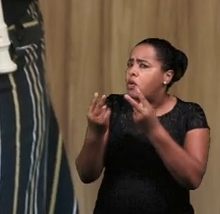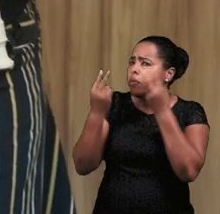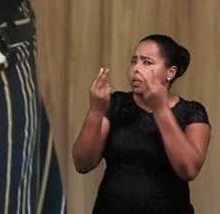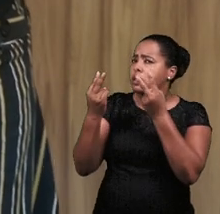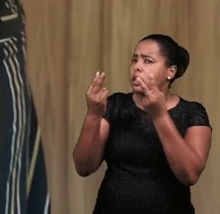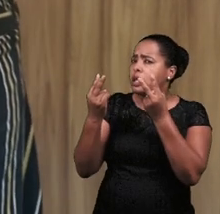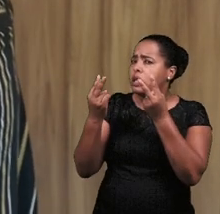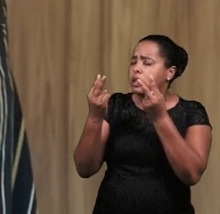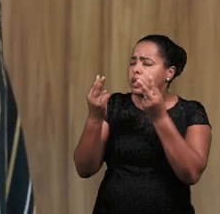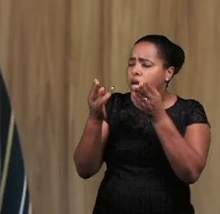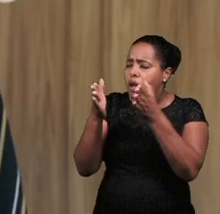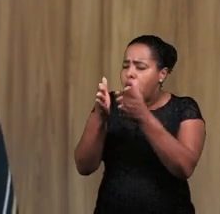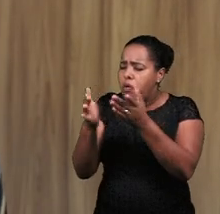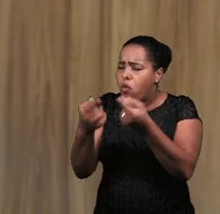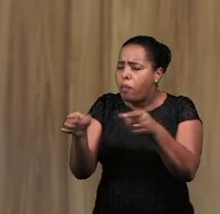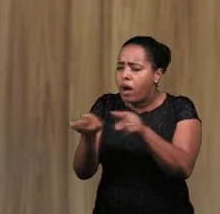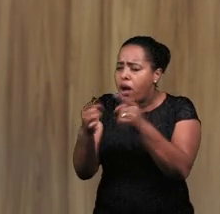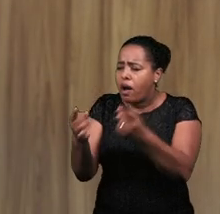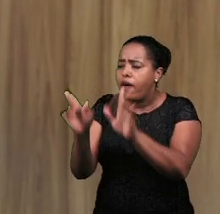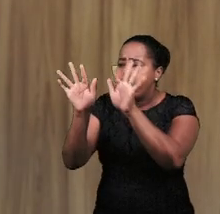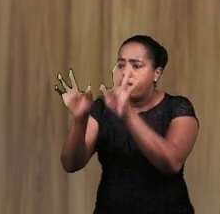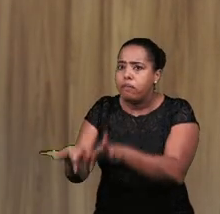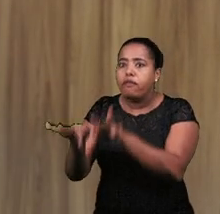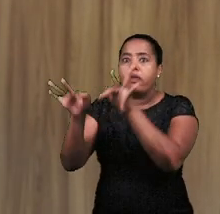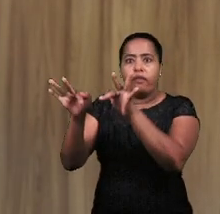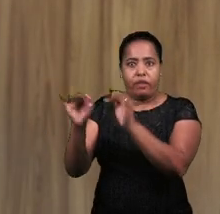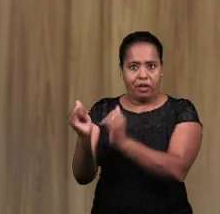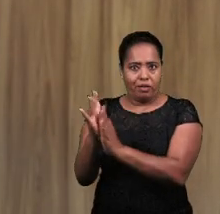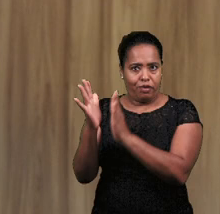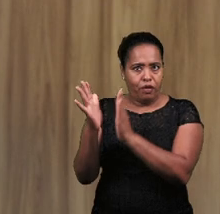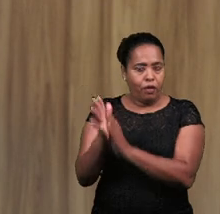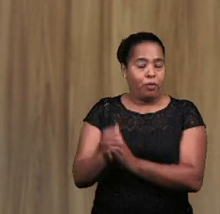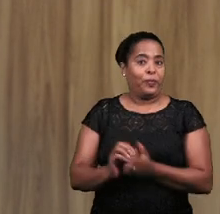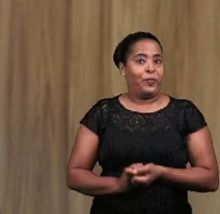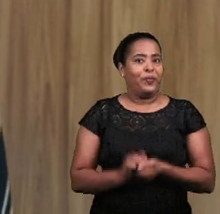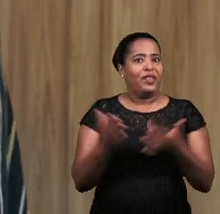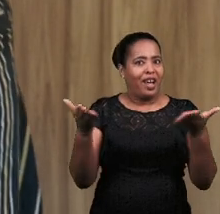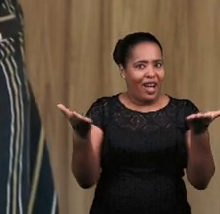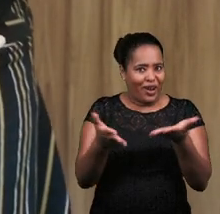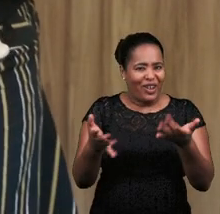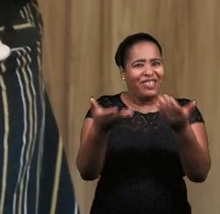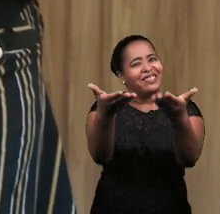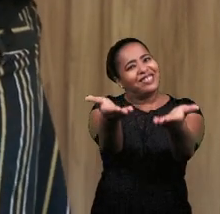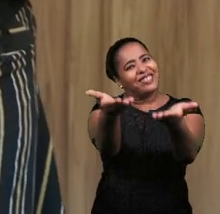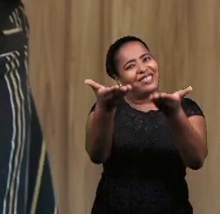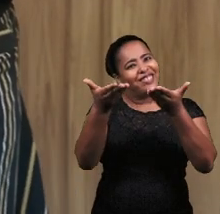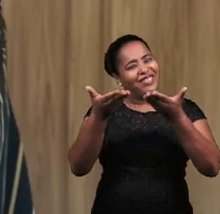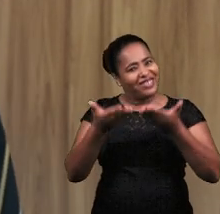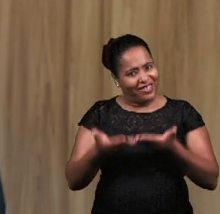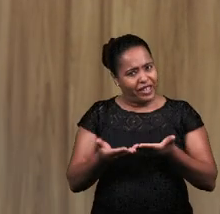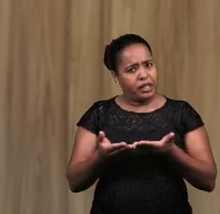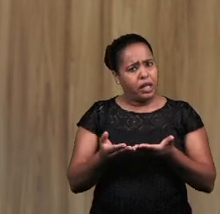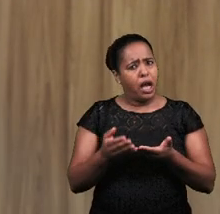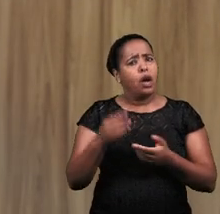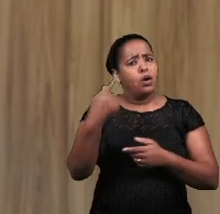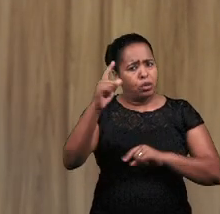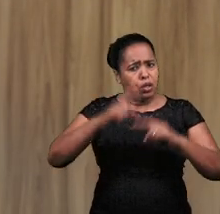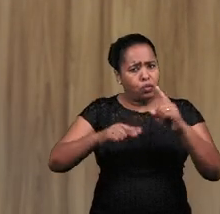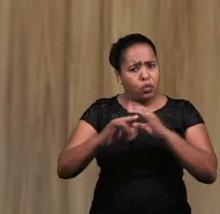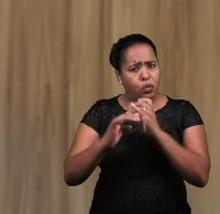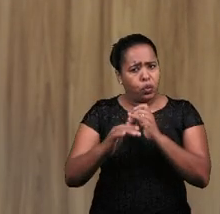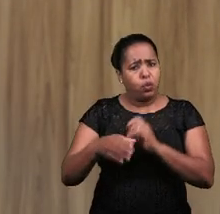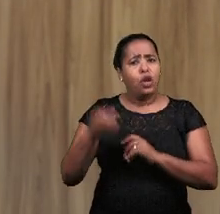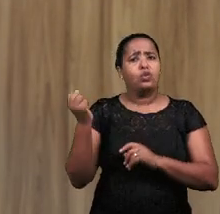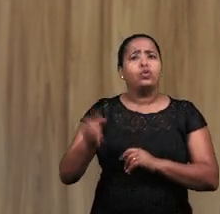partie instrumentale pour finaliser la louange. Maintenant, je veux vous inviter pour prendre votre instrument,